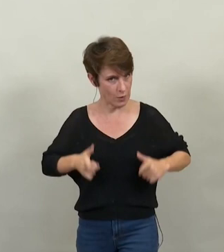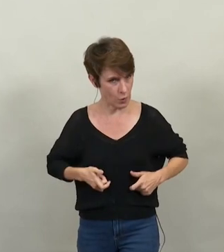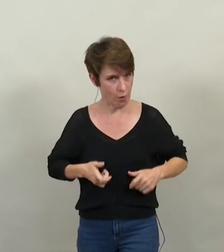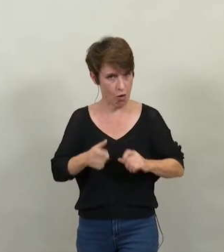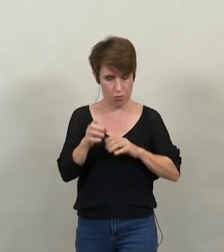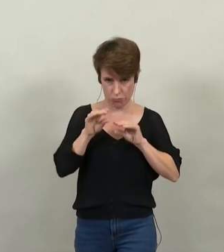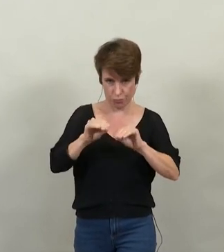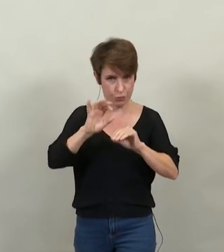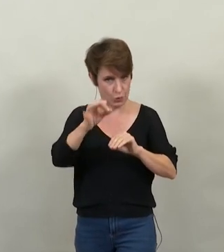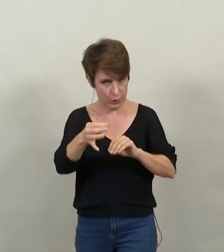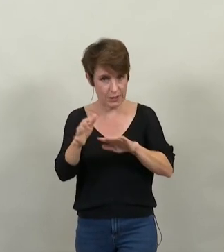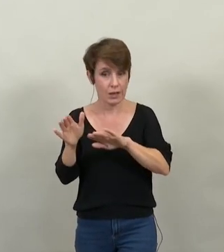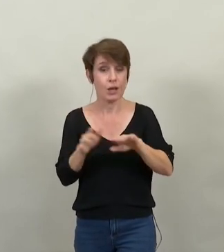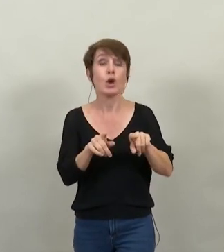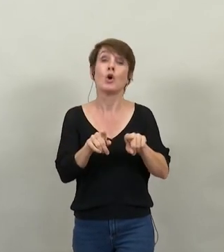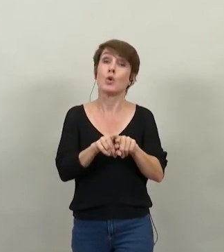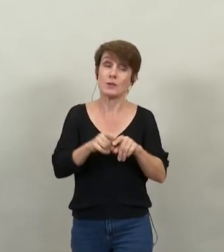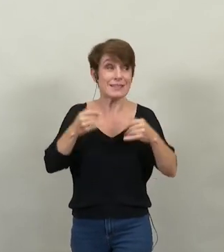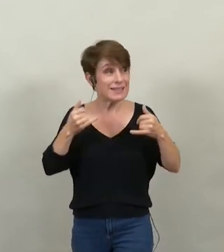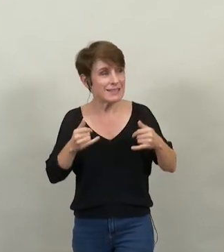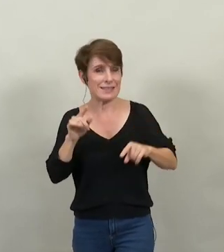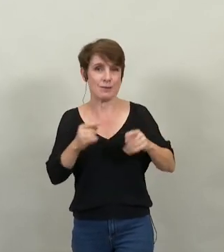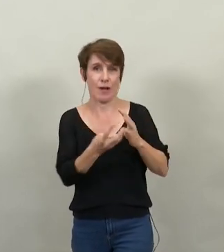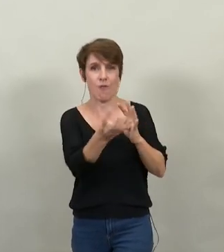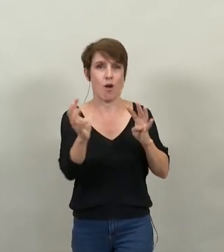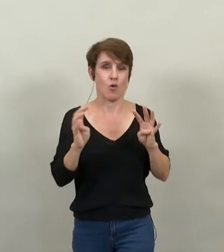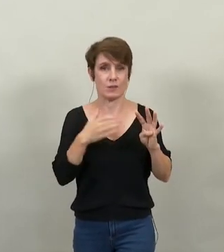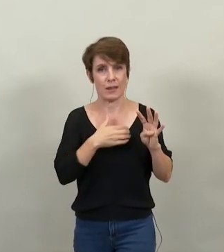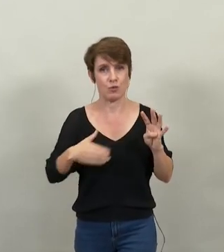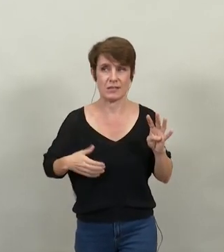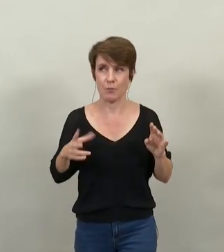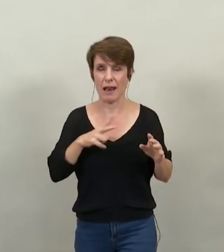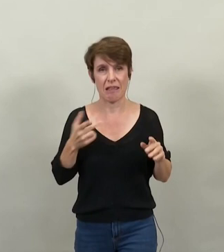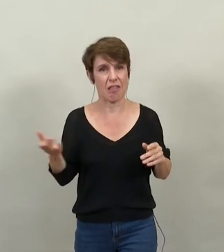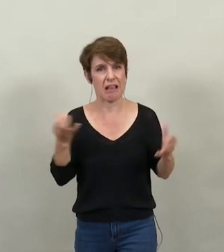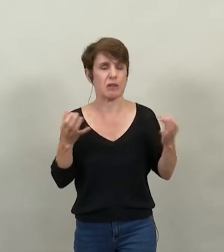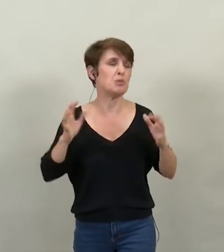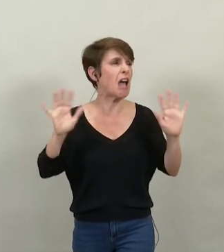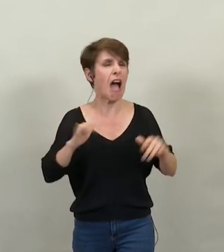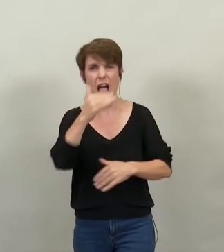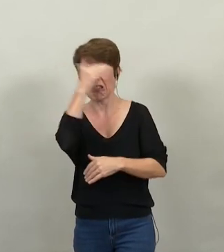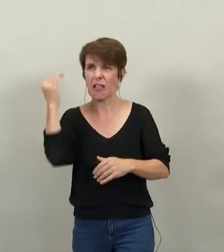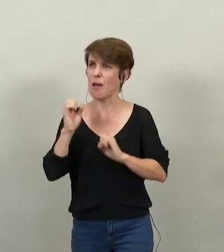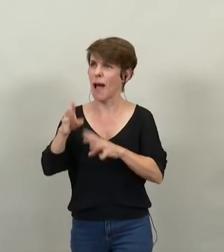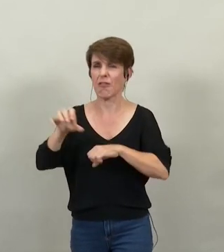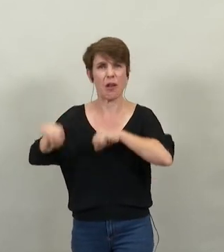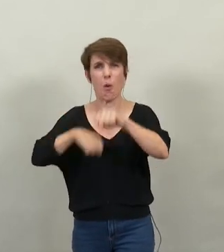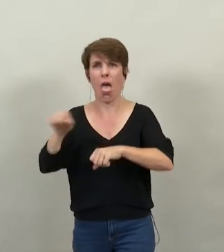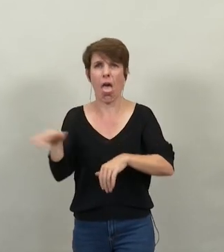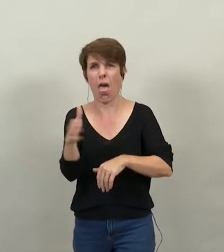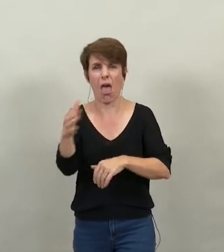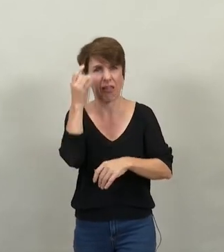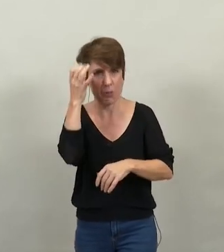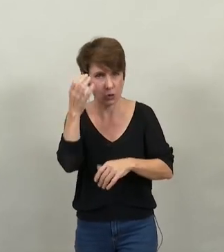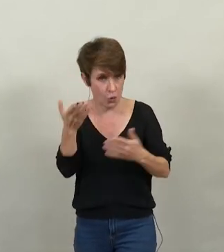toutes les critiques qu'on entend ici aussi de certains élus qui nous expliquent que les vélos savent pas conduire et se comporte mal l'école du vélo pour moi doit être une